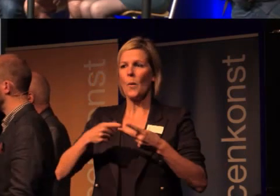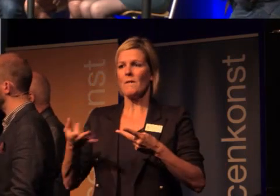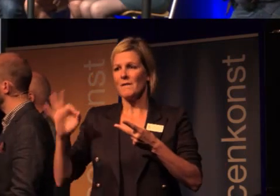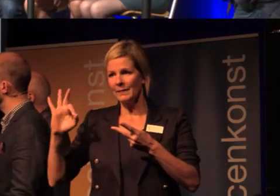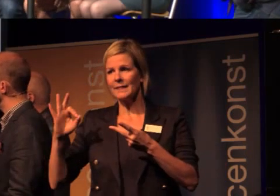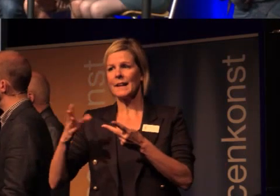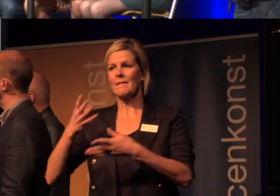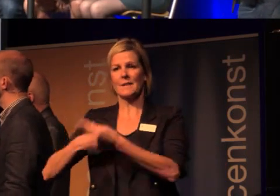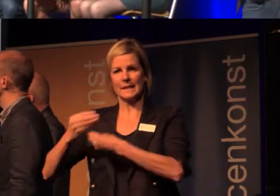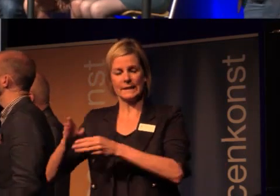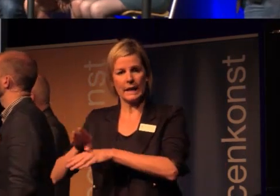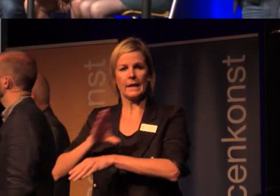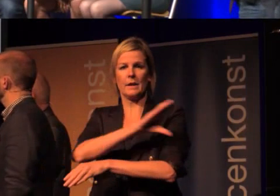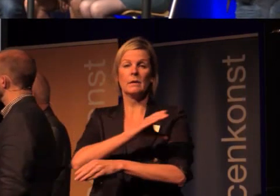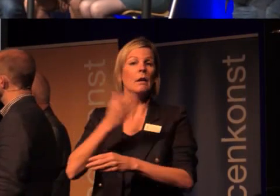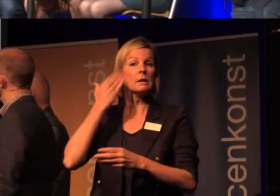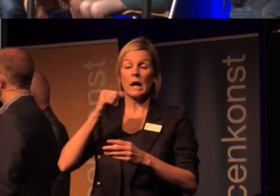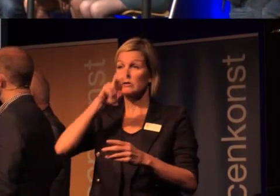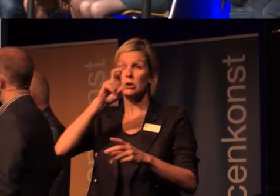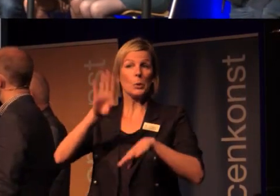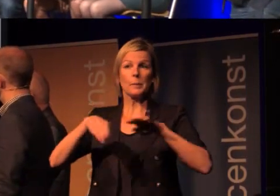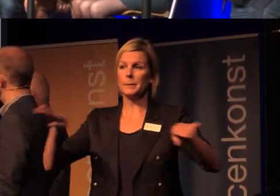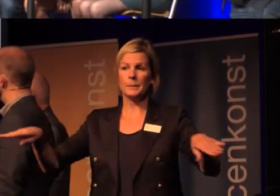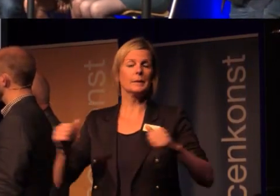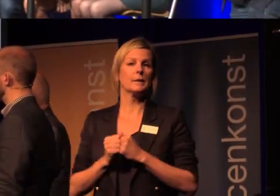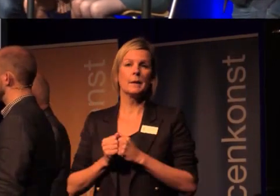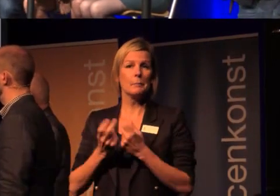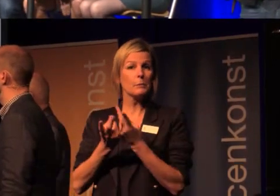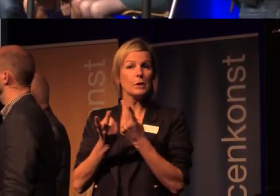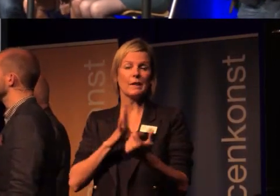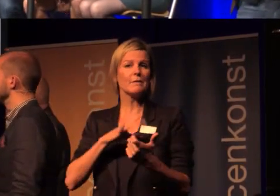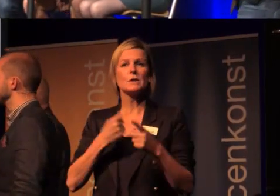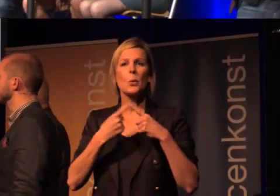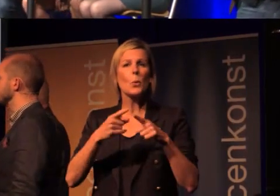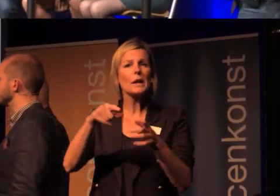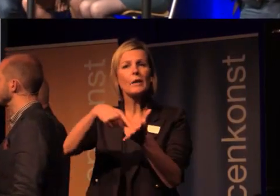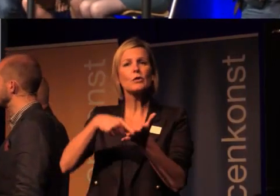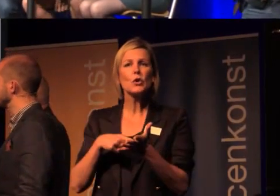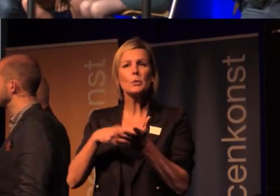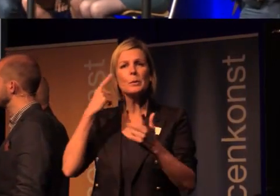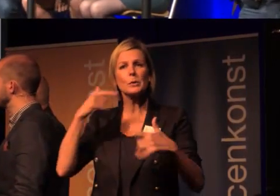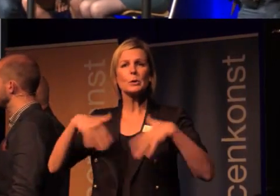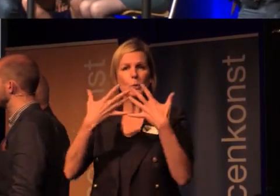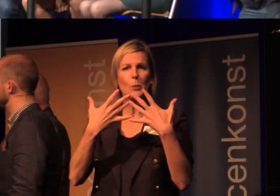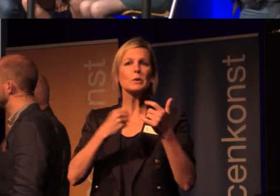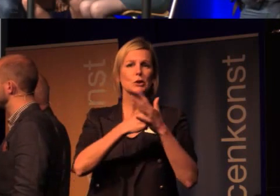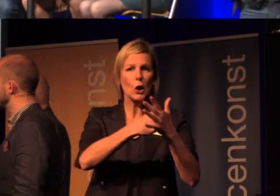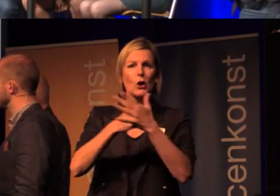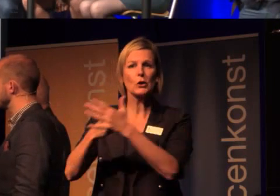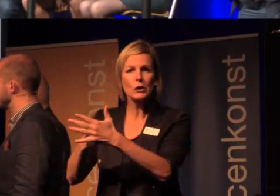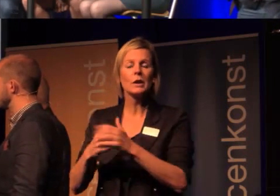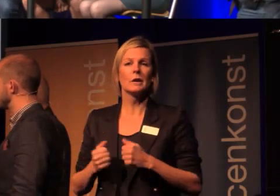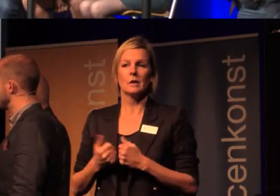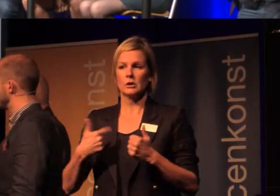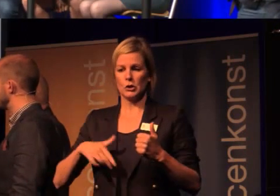finansieringen kan se väldigt olika ut också. Att den skapar olika typer av kulturutövning som man stödjer. Och jag tycker att det är viktigt att få just den